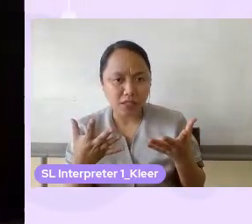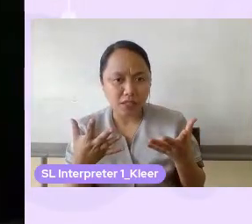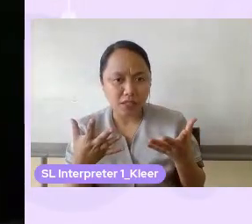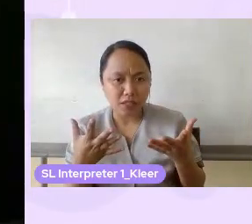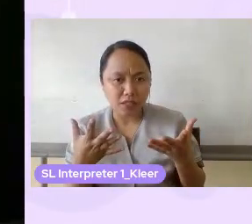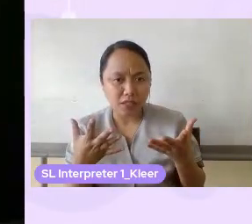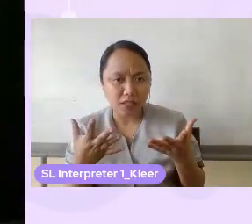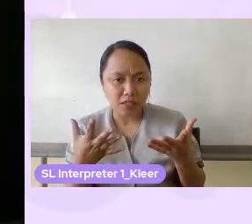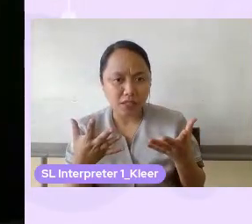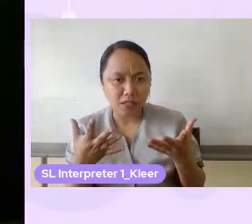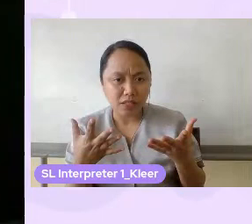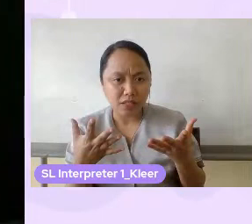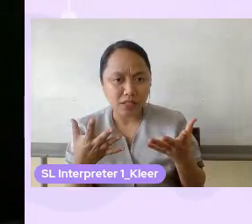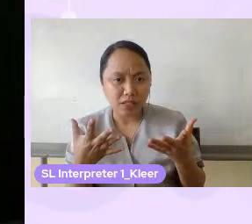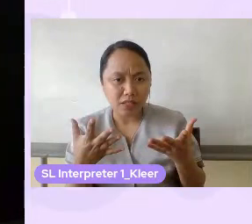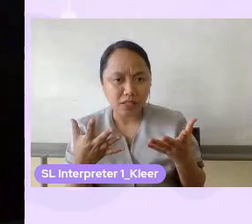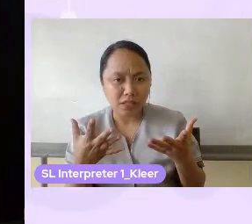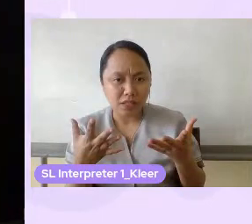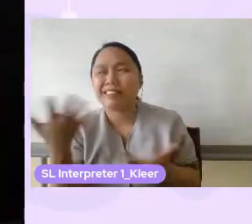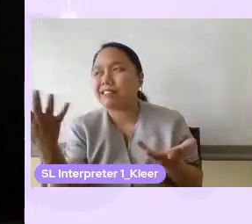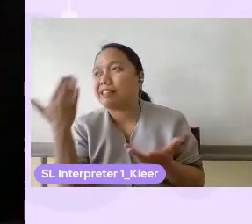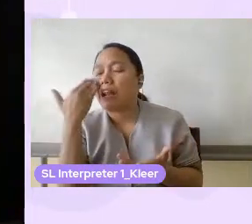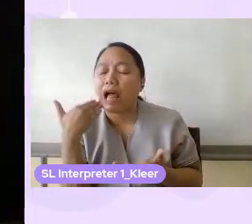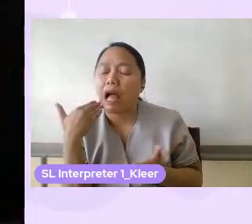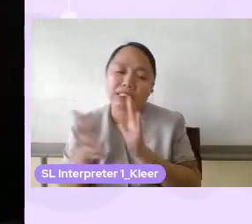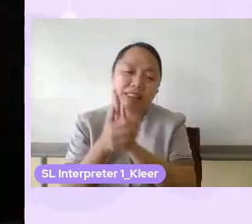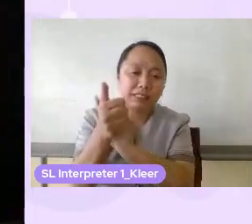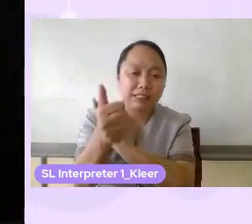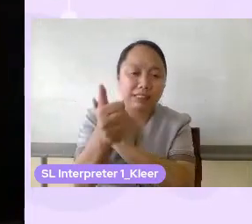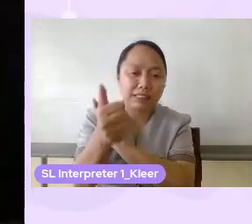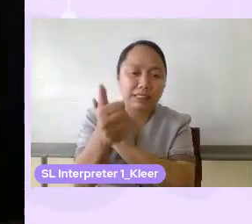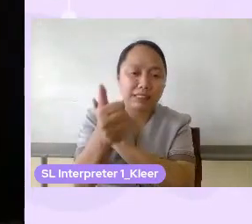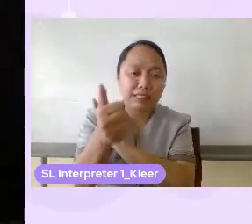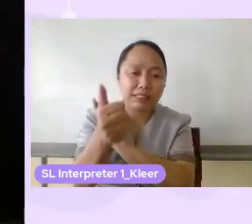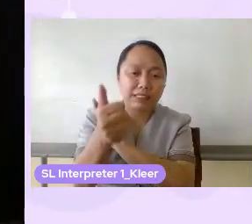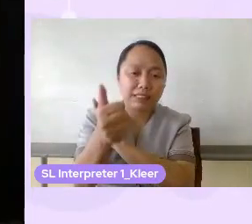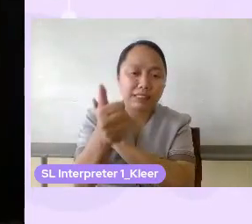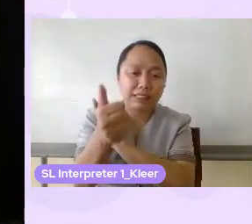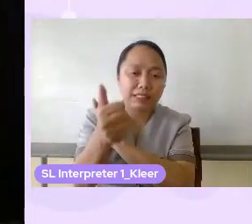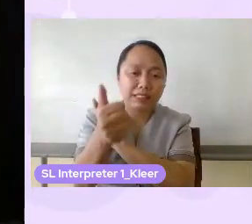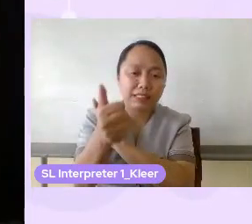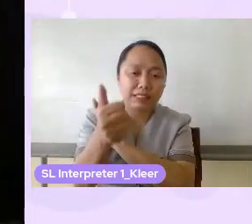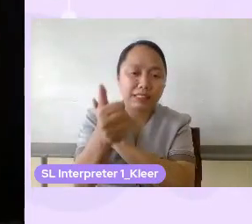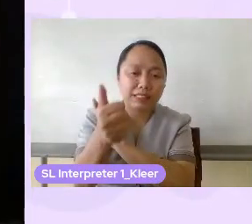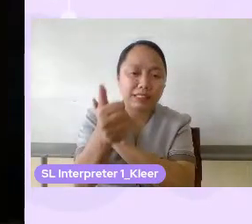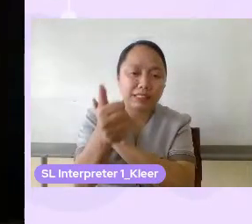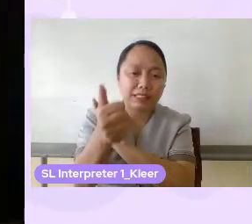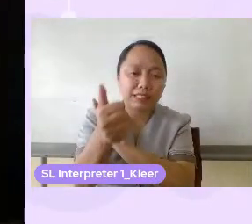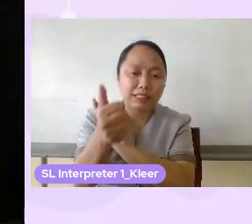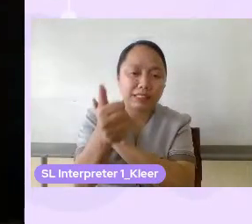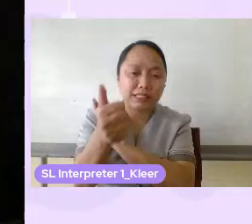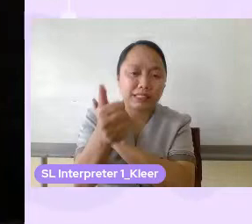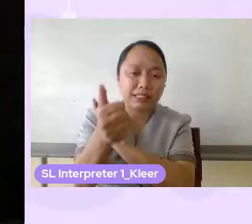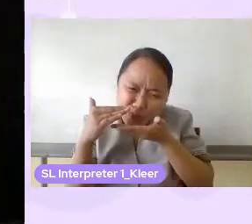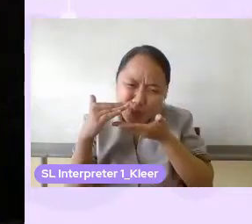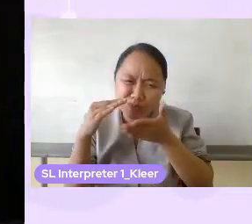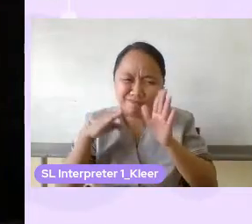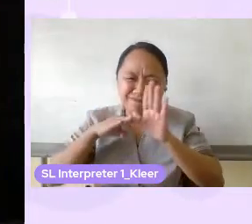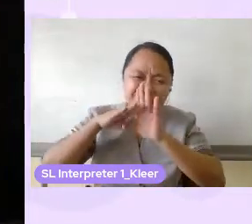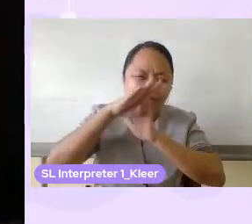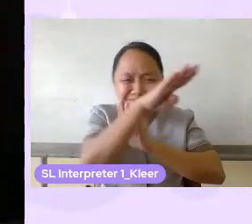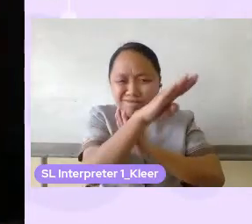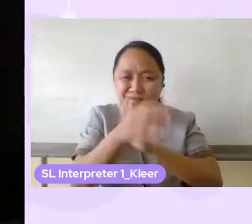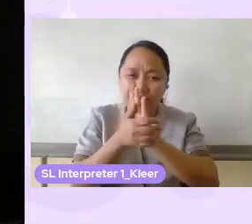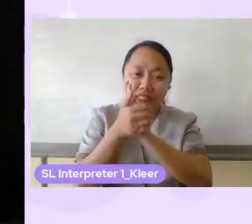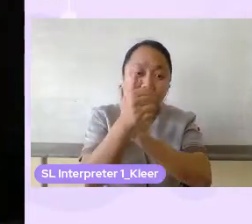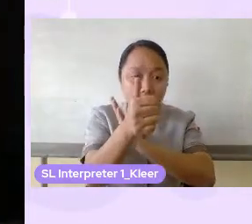of these jobs. Pang-apat, napakaliit or napaka-low ng level of digital competence among